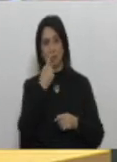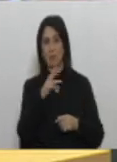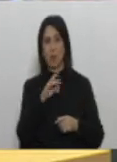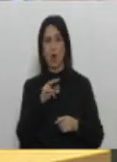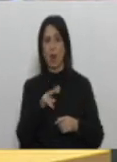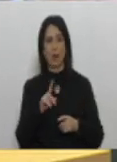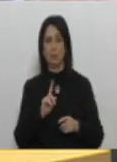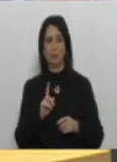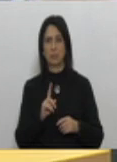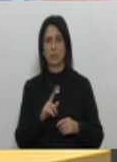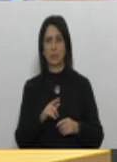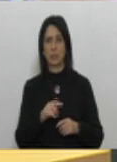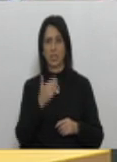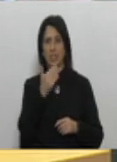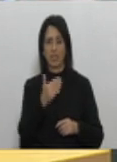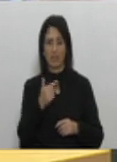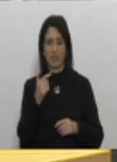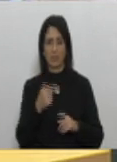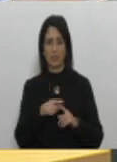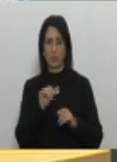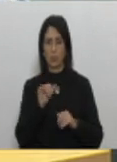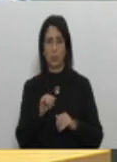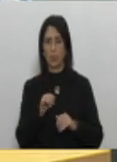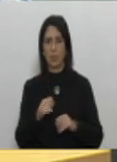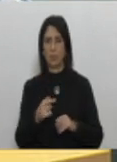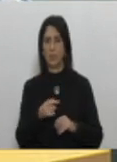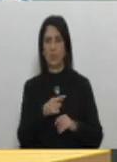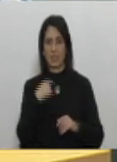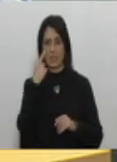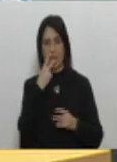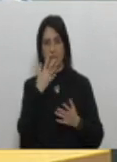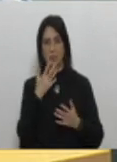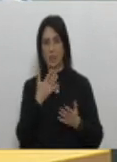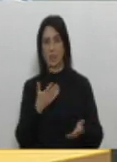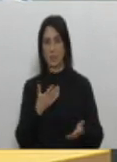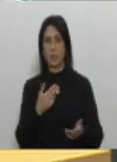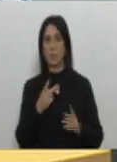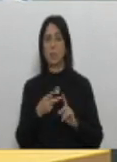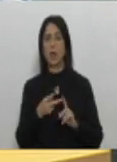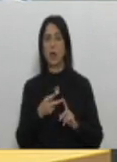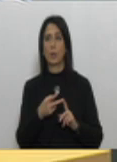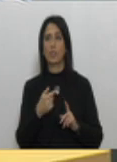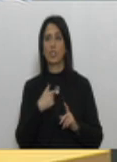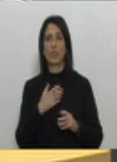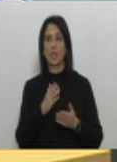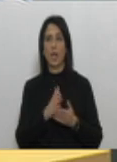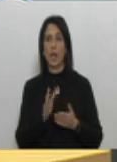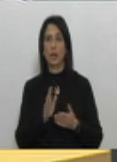ეს შეურაცხყოფელია პირველ რიგში თქვენთვის, იმიტომ რომ ეს თქვენს სახეზე მეტყველებს და მეორეც ჩვენ არ